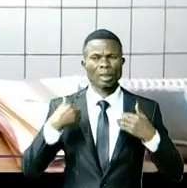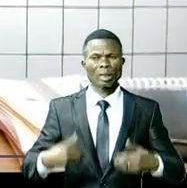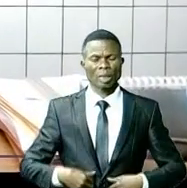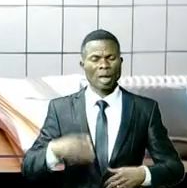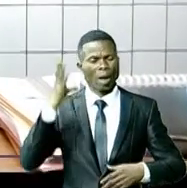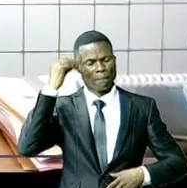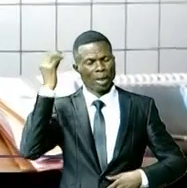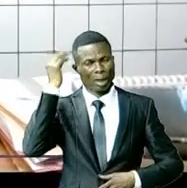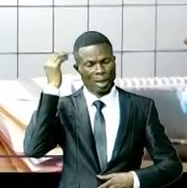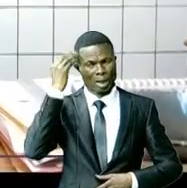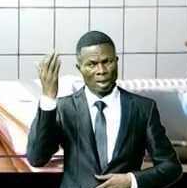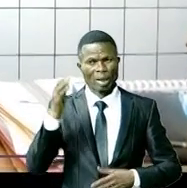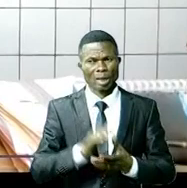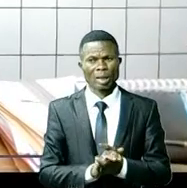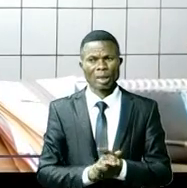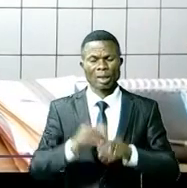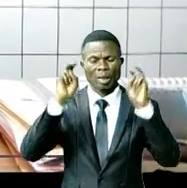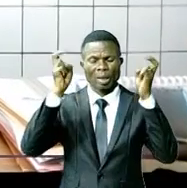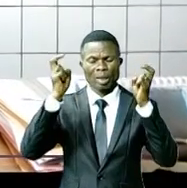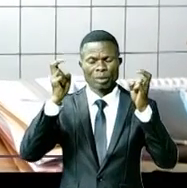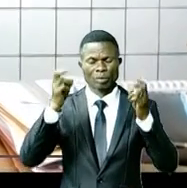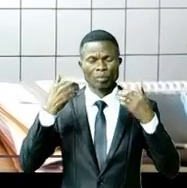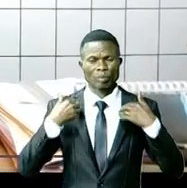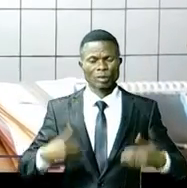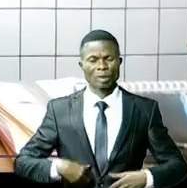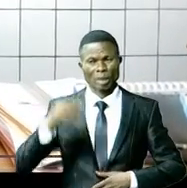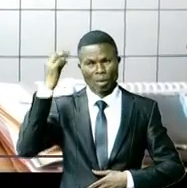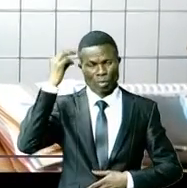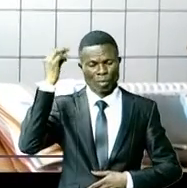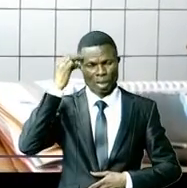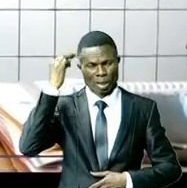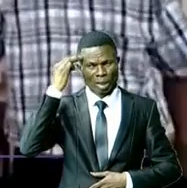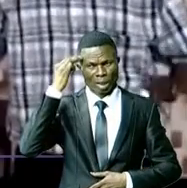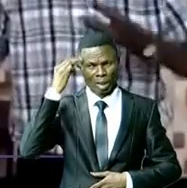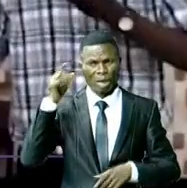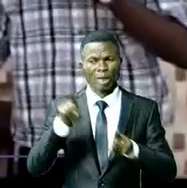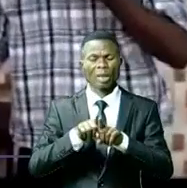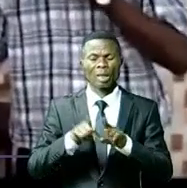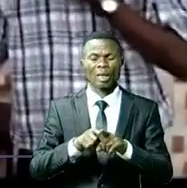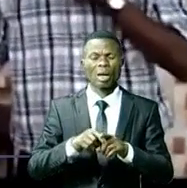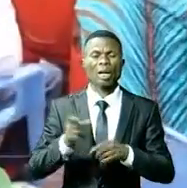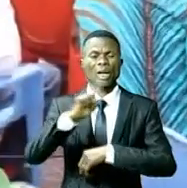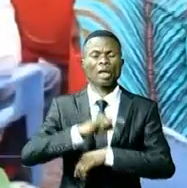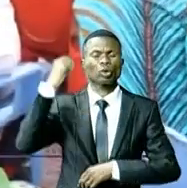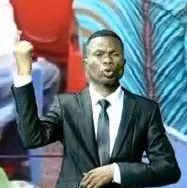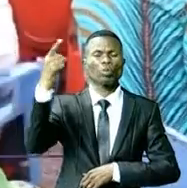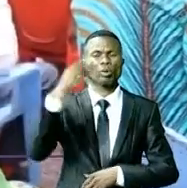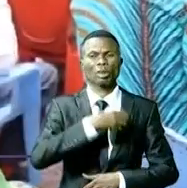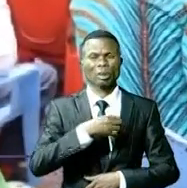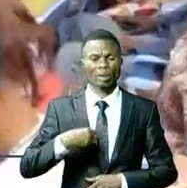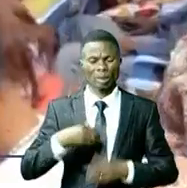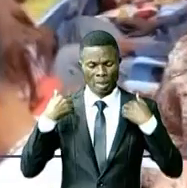mentale. Quand on dit Journée mondiale de la santé mentale, c'est un peu comme on dit la Journée mondiale de la femme. La